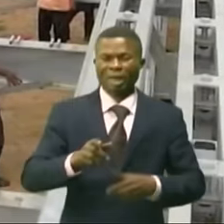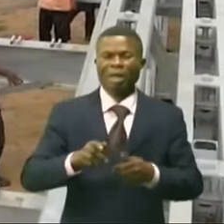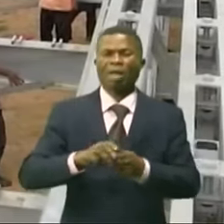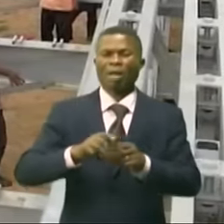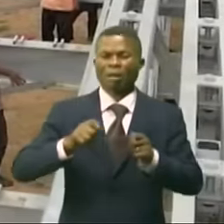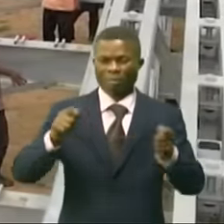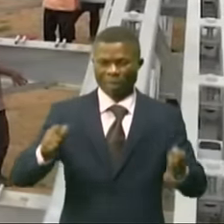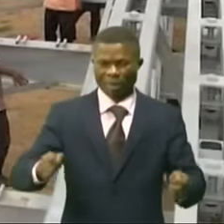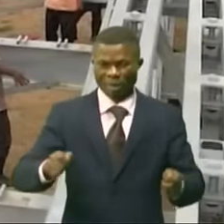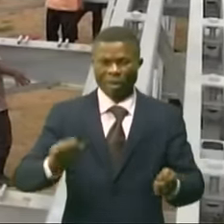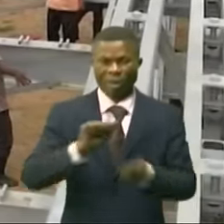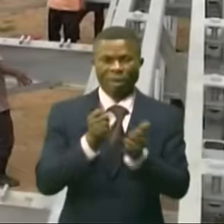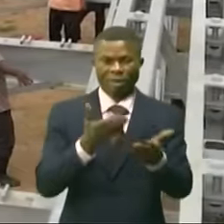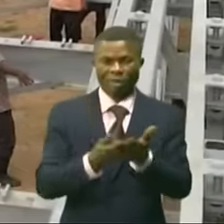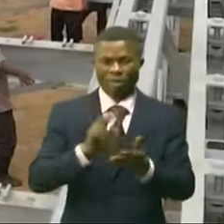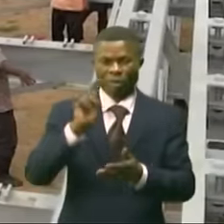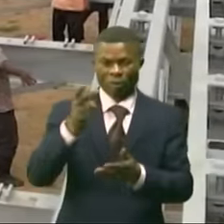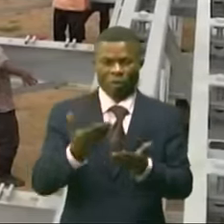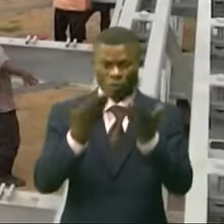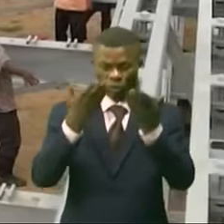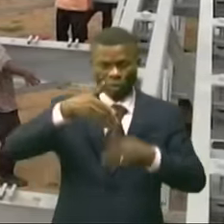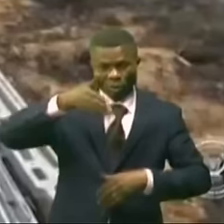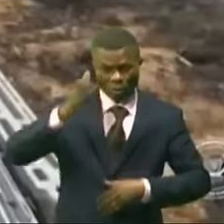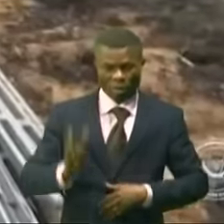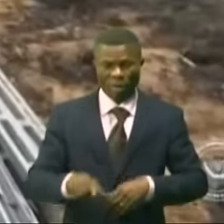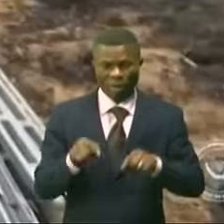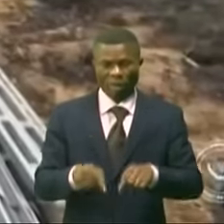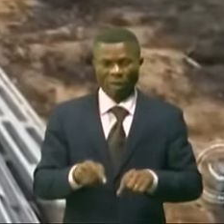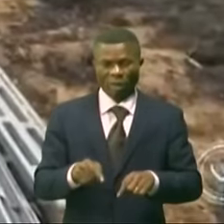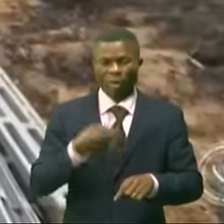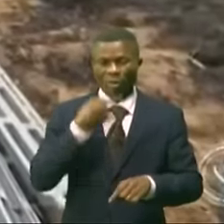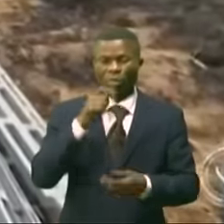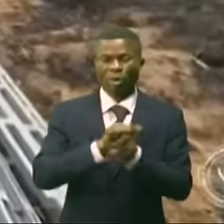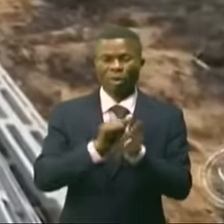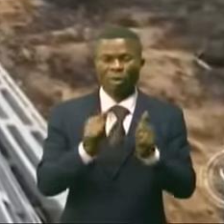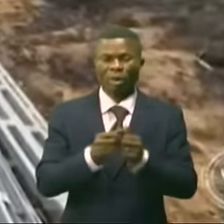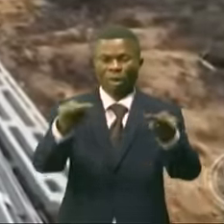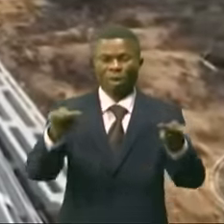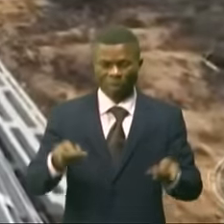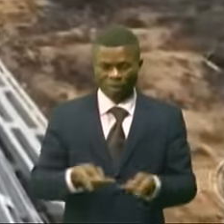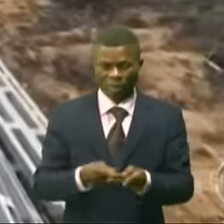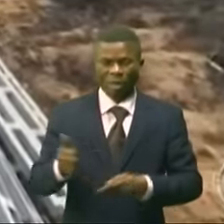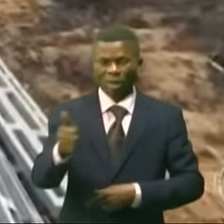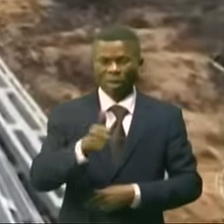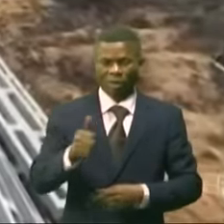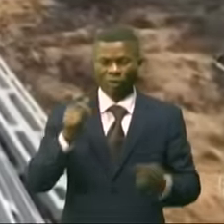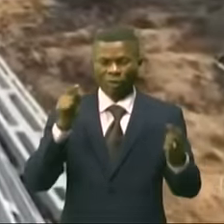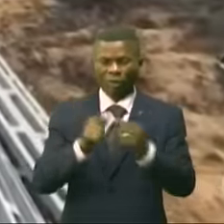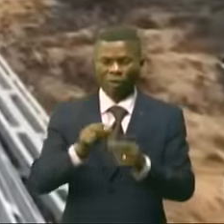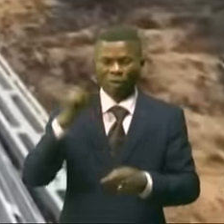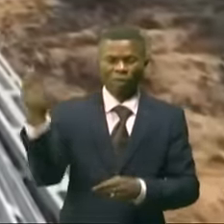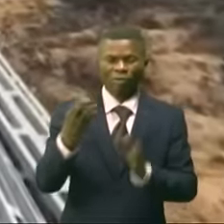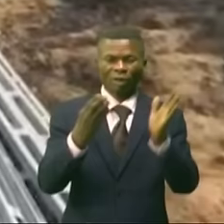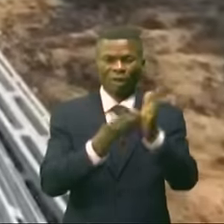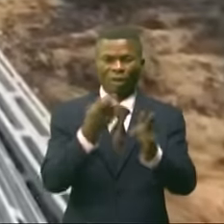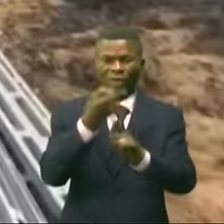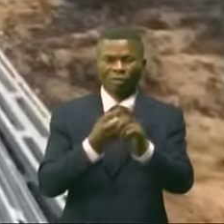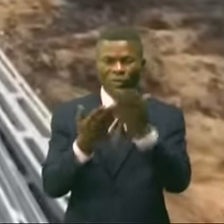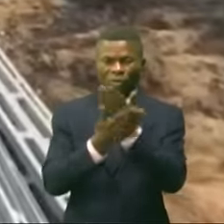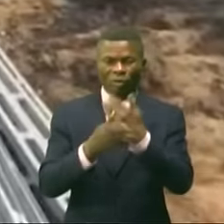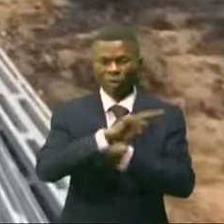problématique une deuxè équipe d'experts a séjourné sur le site du 21 au 29 juillet 2024